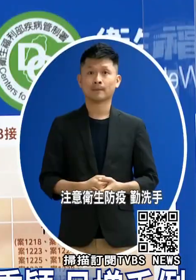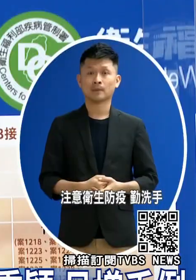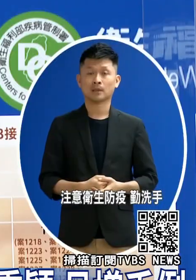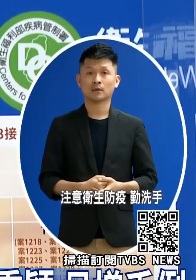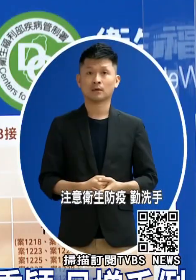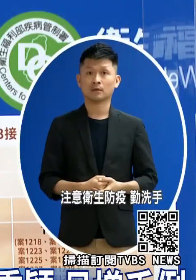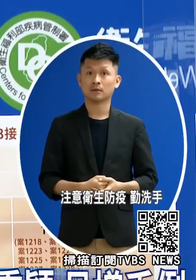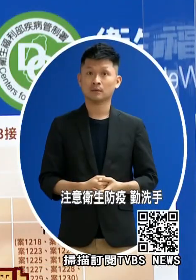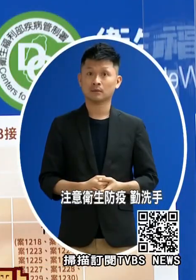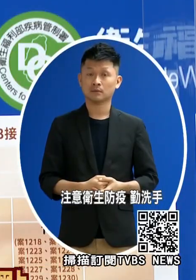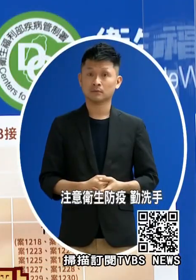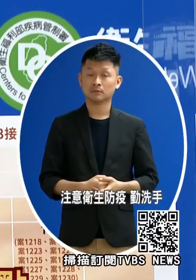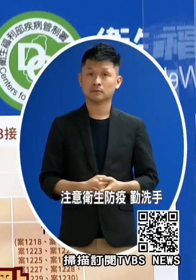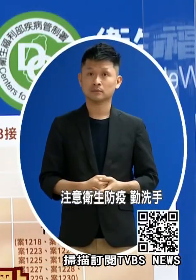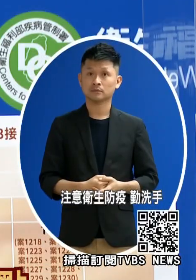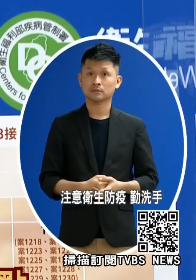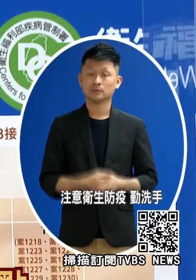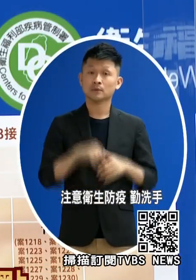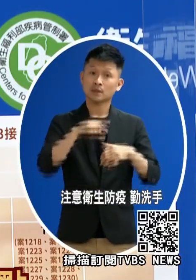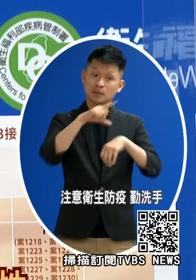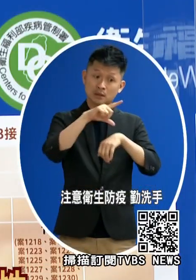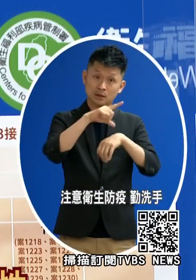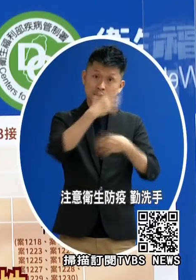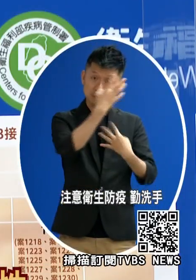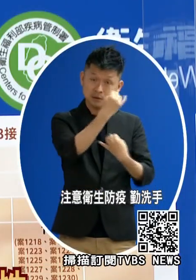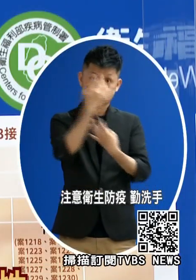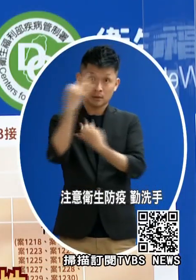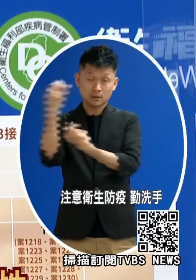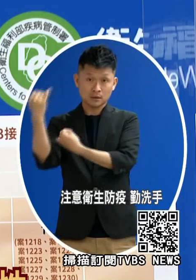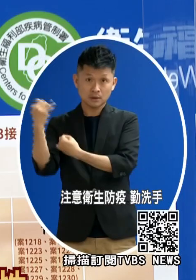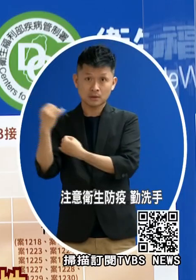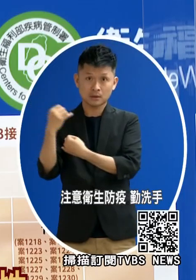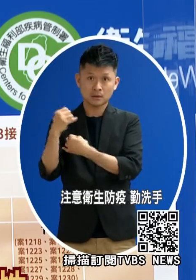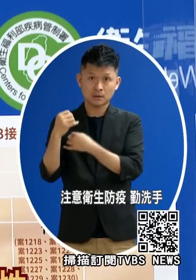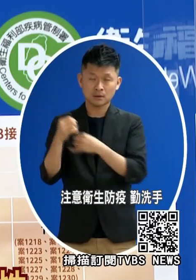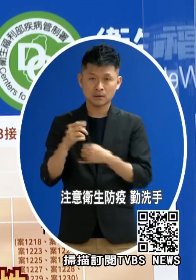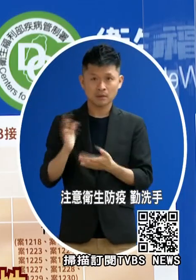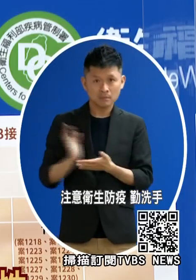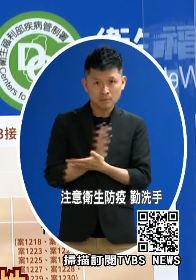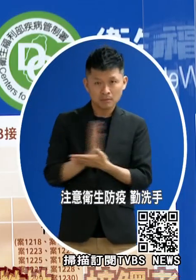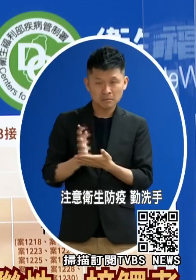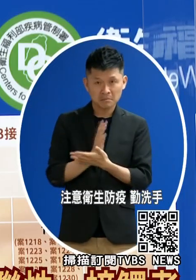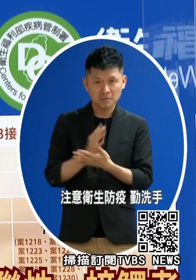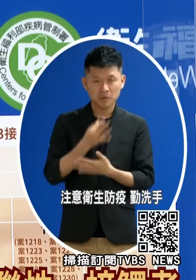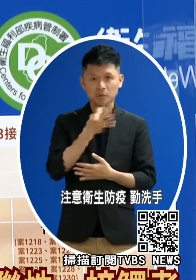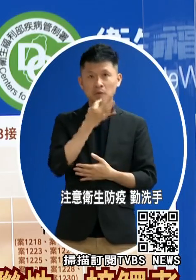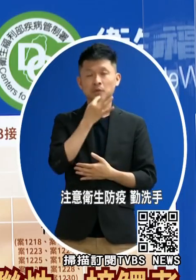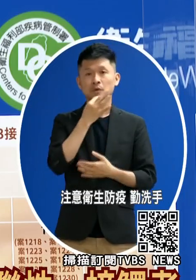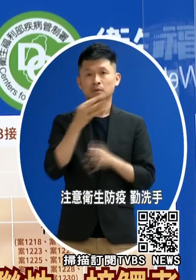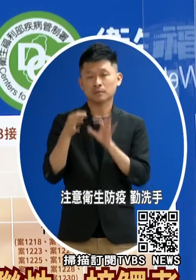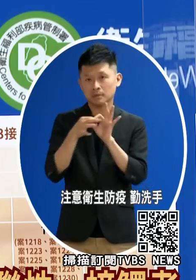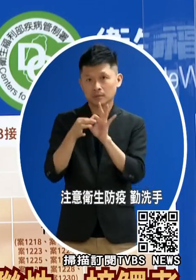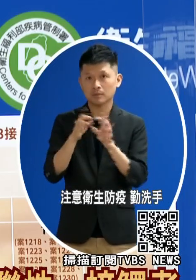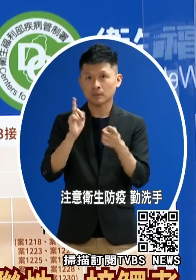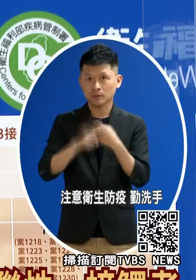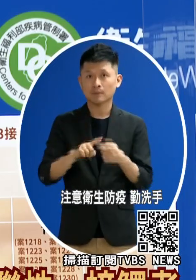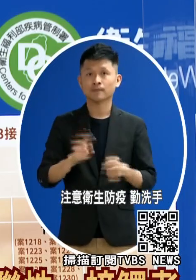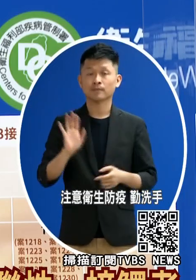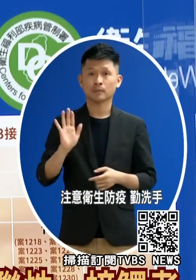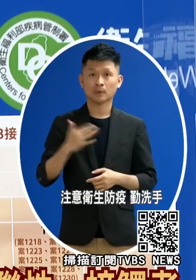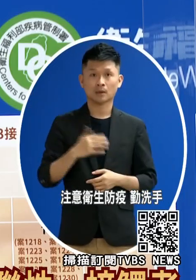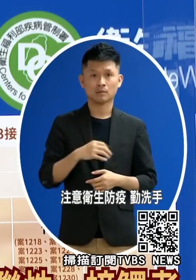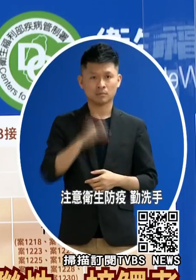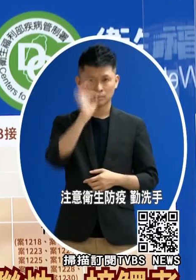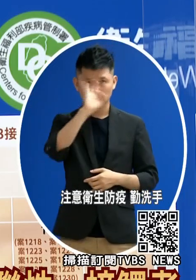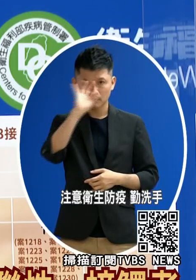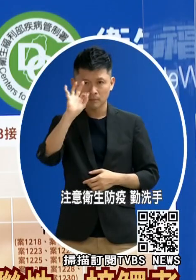答： 整个的一个情境哈，时间点哈，会有那样的一个可能性。不过问题是，确实没有